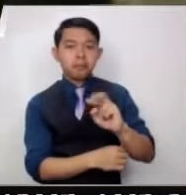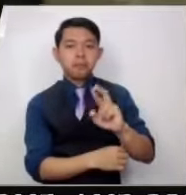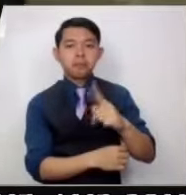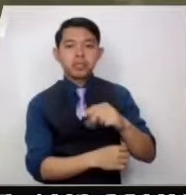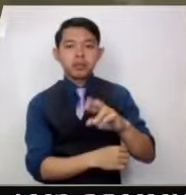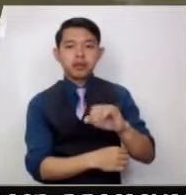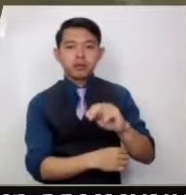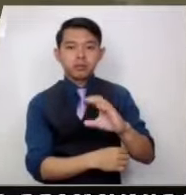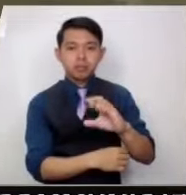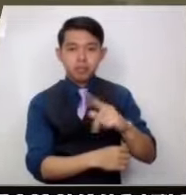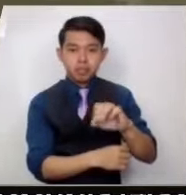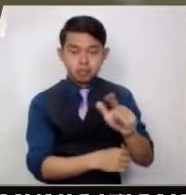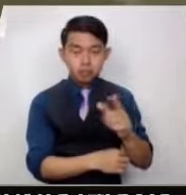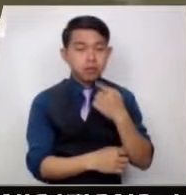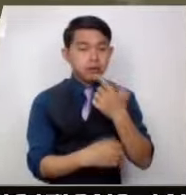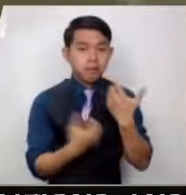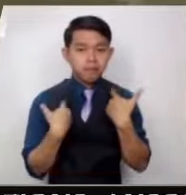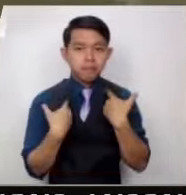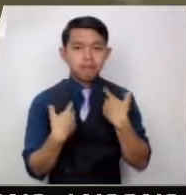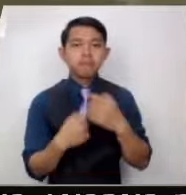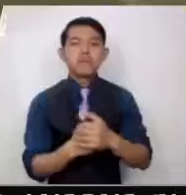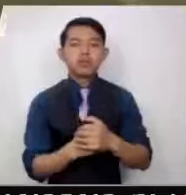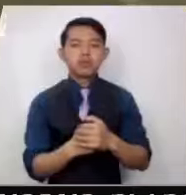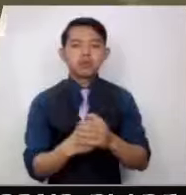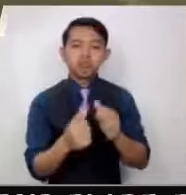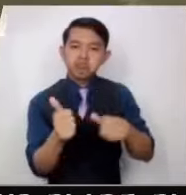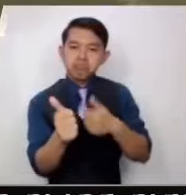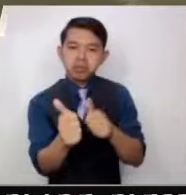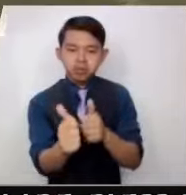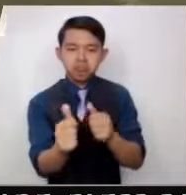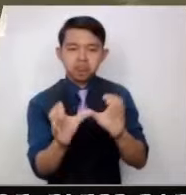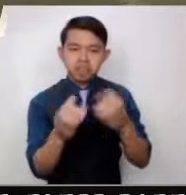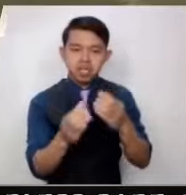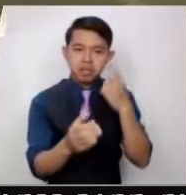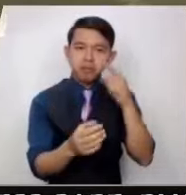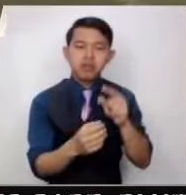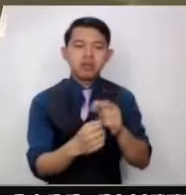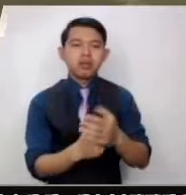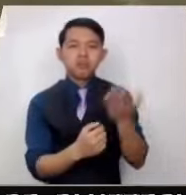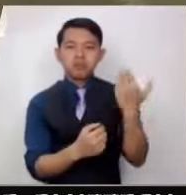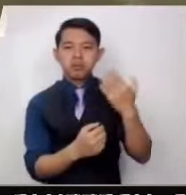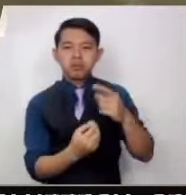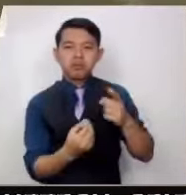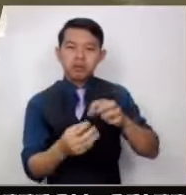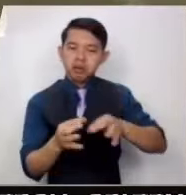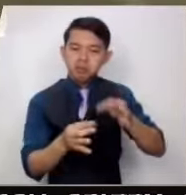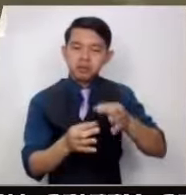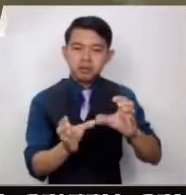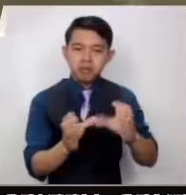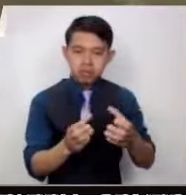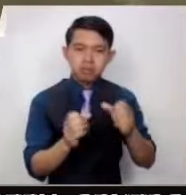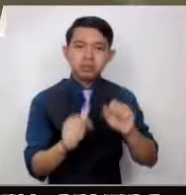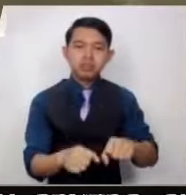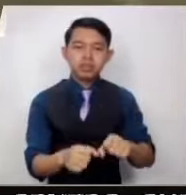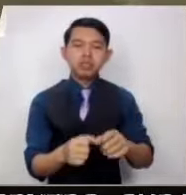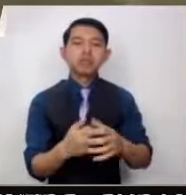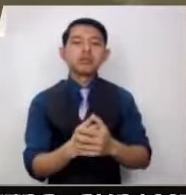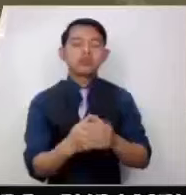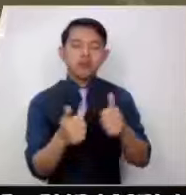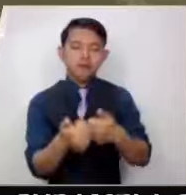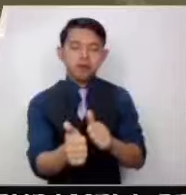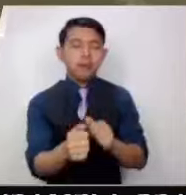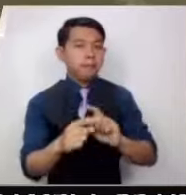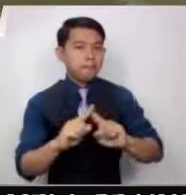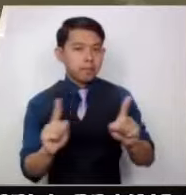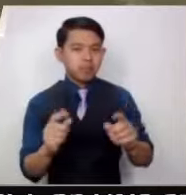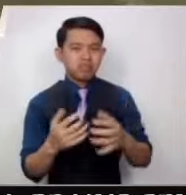make-up classes para mapunan yung mga naantalang araw na pagsisimula ng klase. Ang problema lang sa ngayon, ito nga ang kakulangan